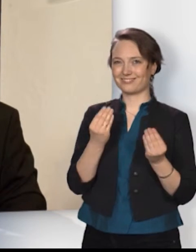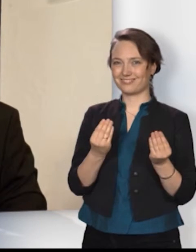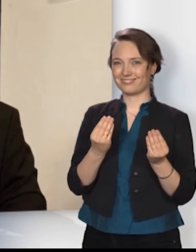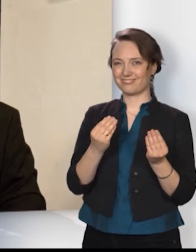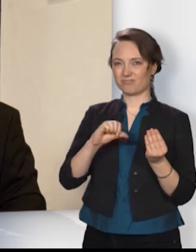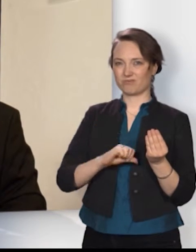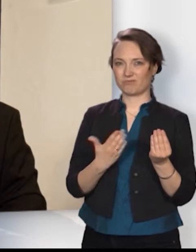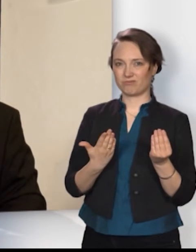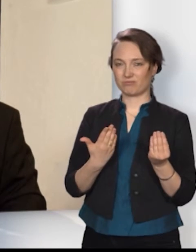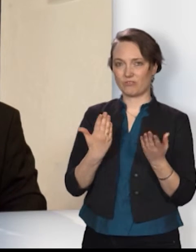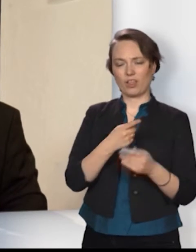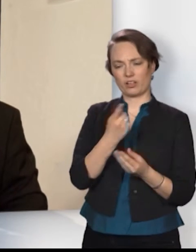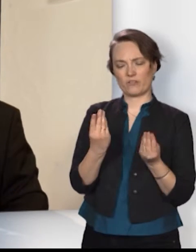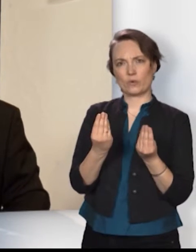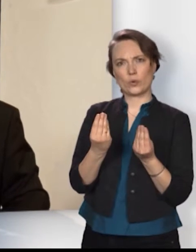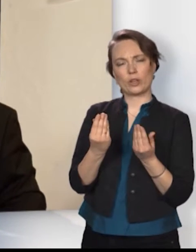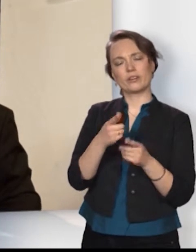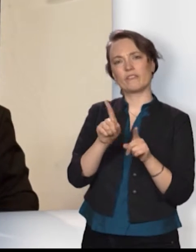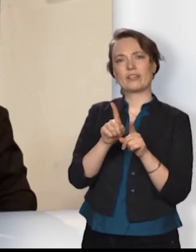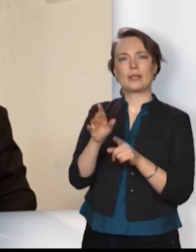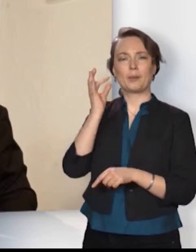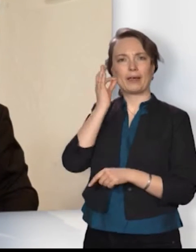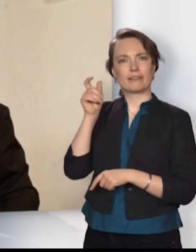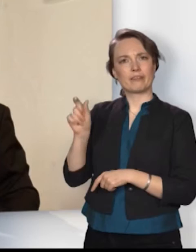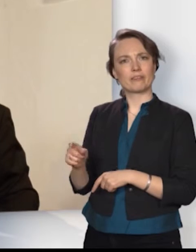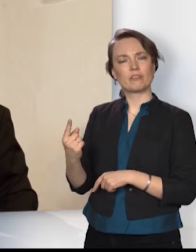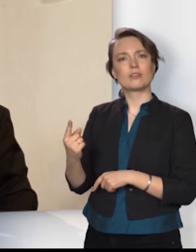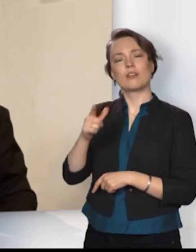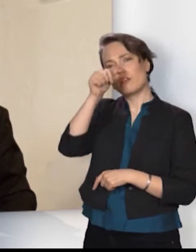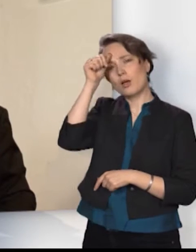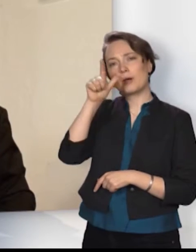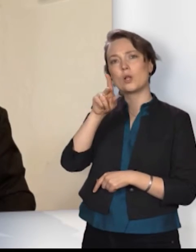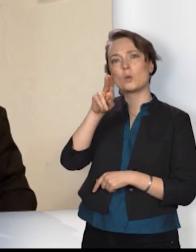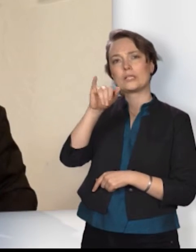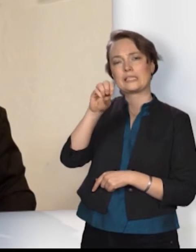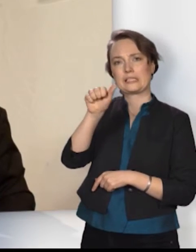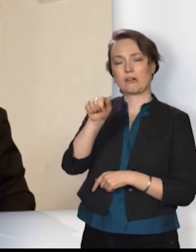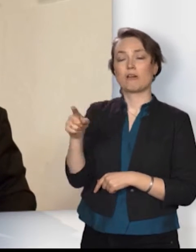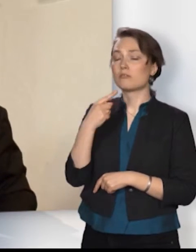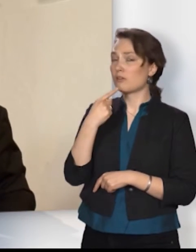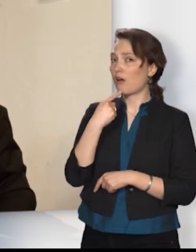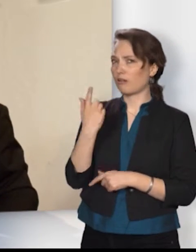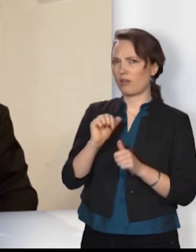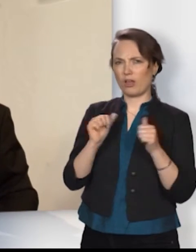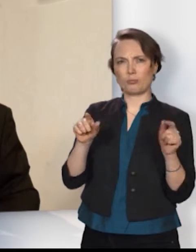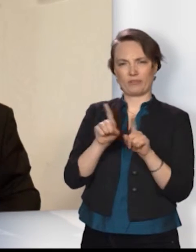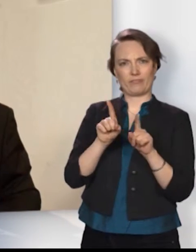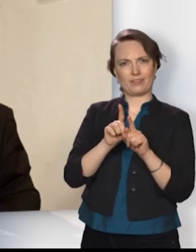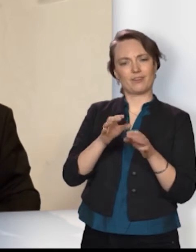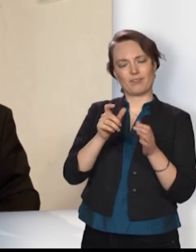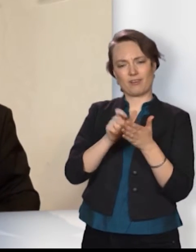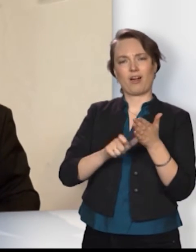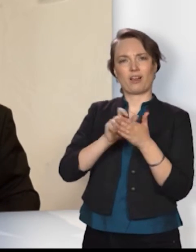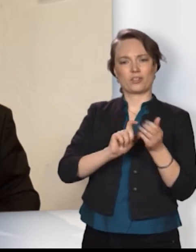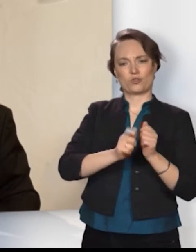Luisa, die sagt: Das Leben ist wie ein Kartenspiel und ich habe ein ganz mieses Blatt